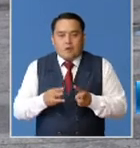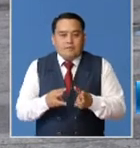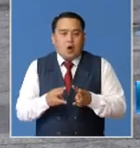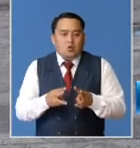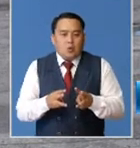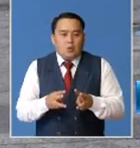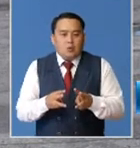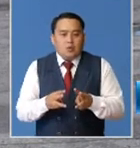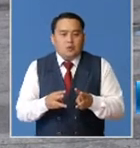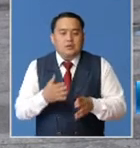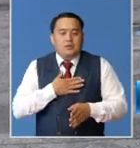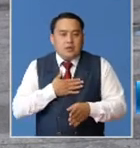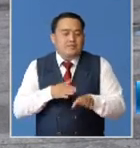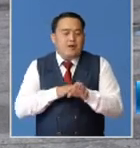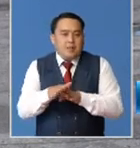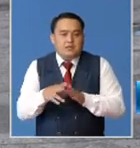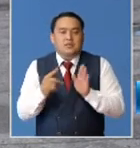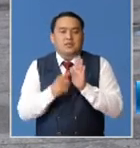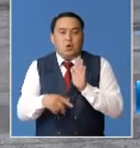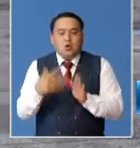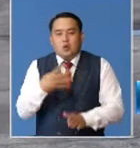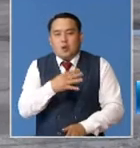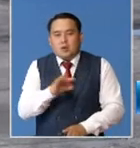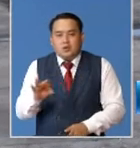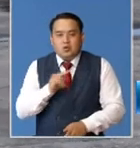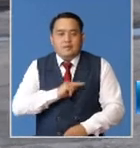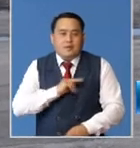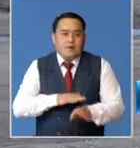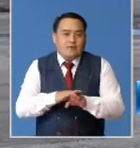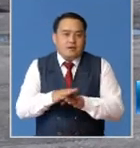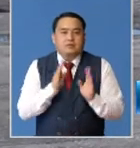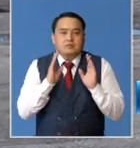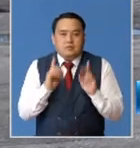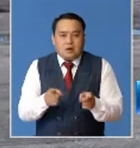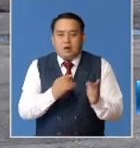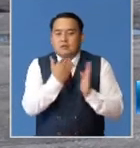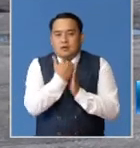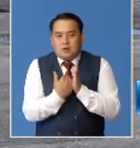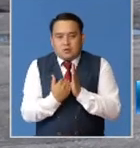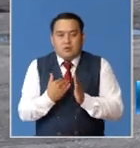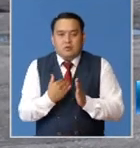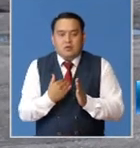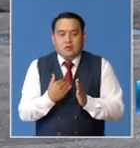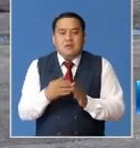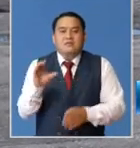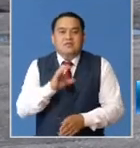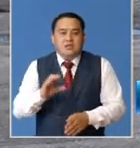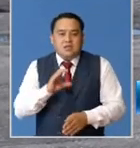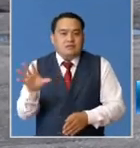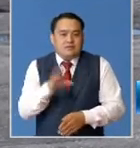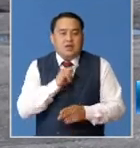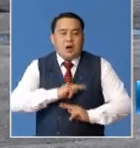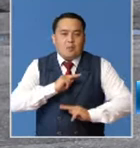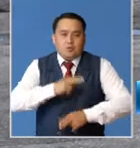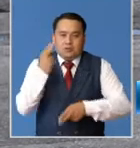отопительному сезону, то нами уже выполнено порядка 40% работы. Все идет согласно графику, так что к середине сентября все